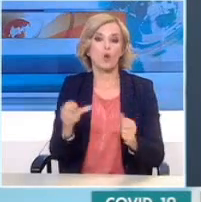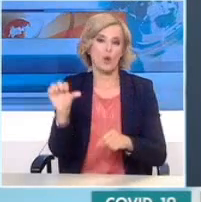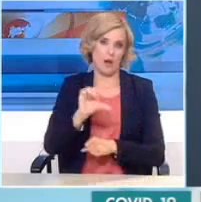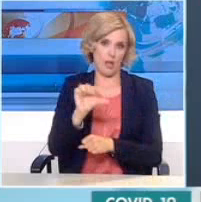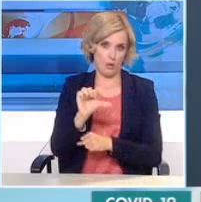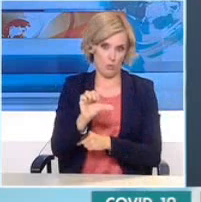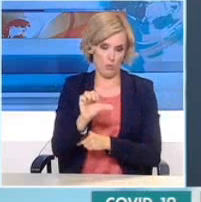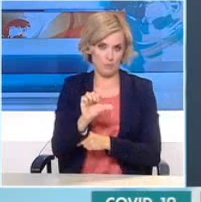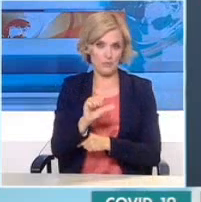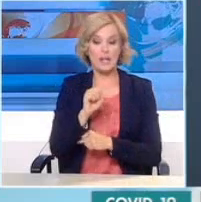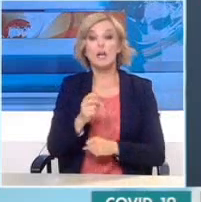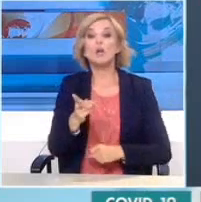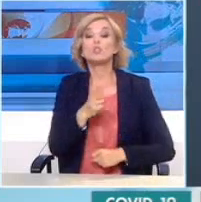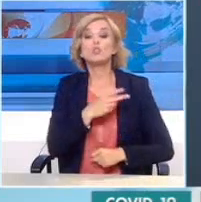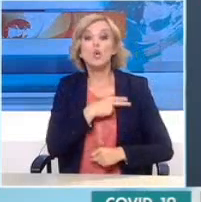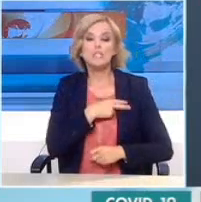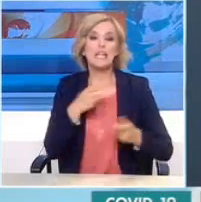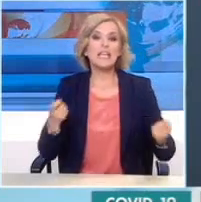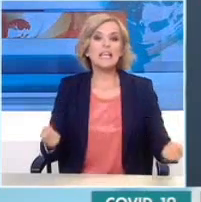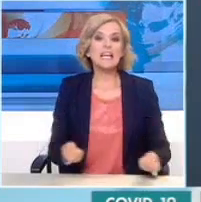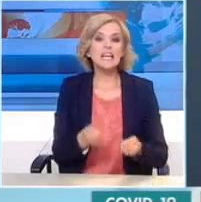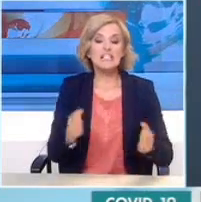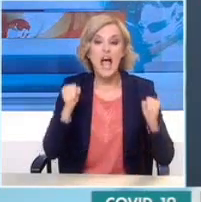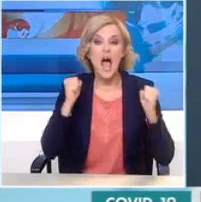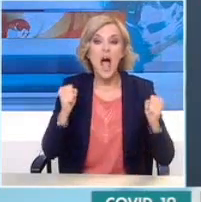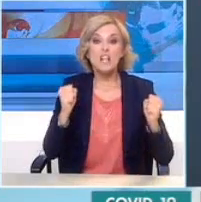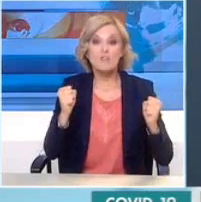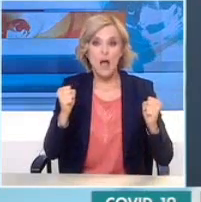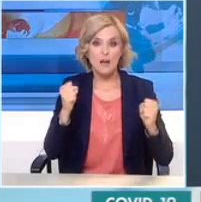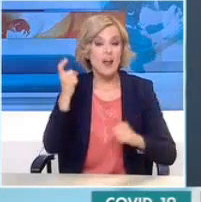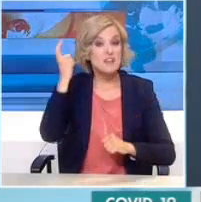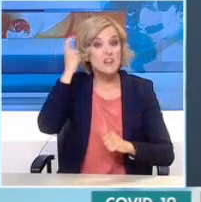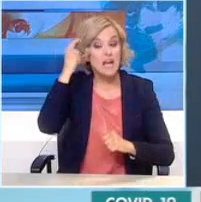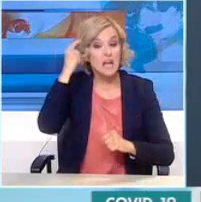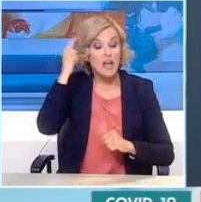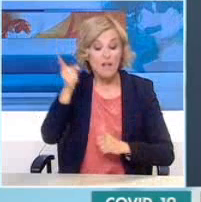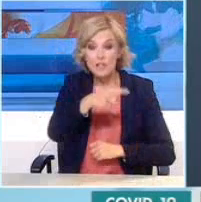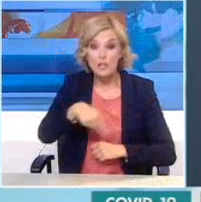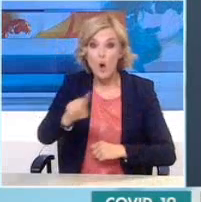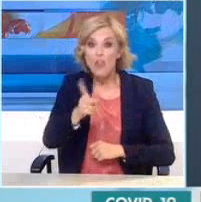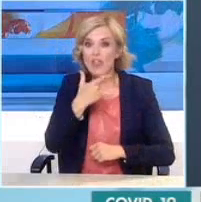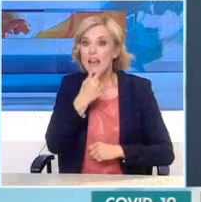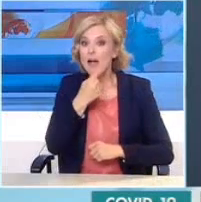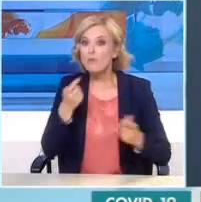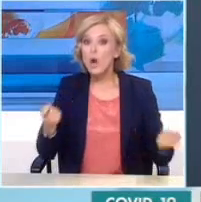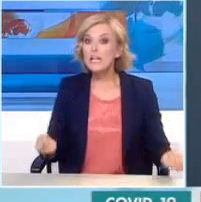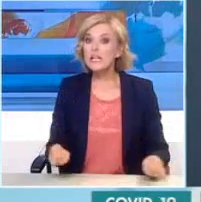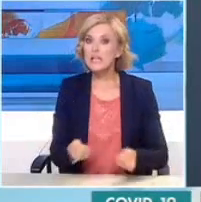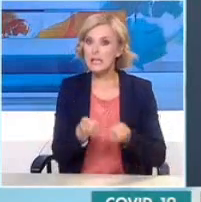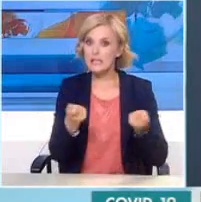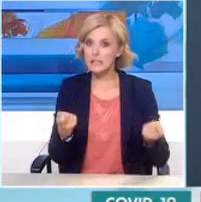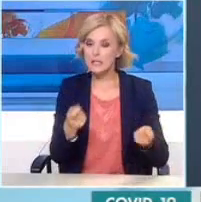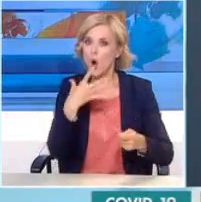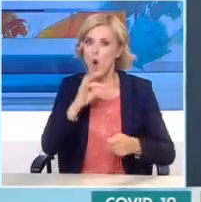και να γίνεται ασφαλής χρήση της μάσκας και να καταλαβαίνουμε τους κινδύνους από αυτή τη χρήση της μάσκας στην επόμενη φάση, το να μολυνθούμε χωρίς